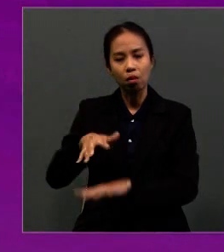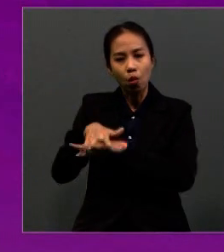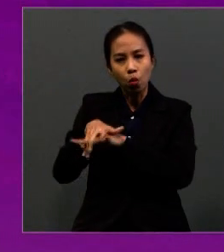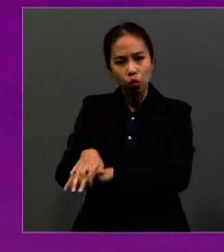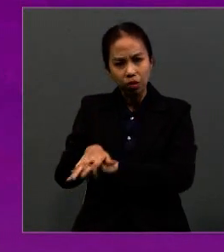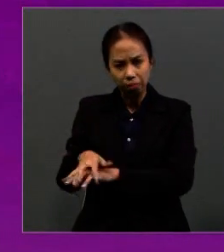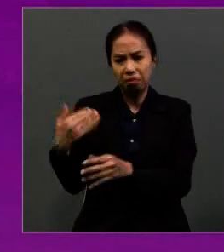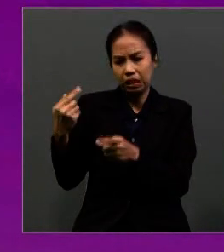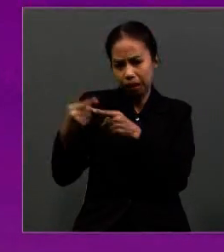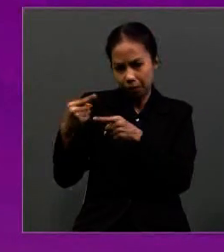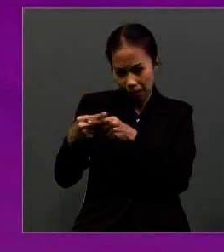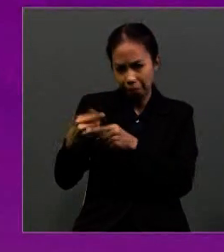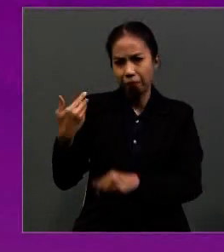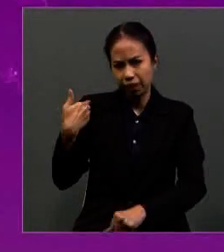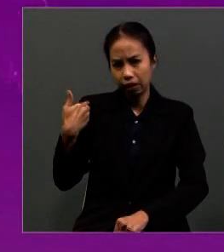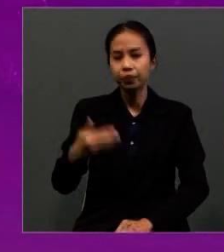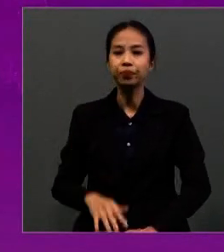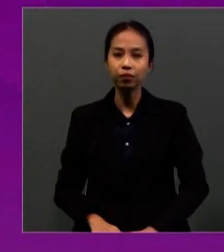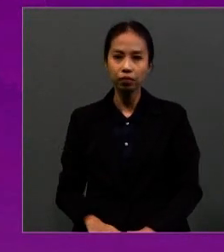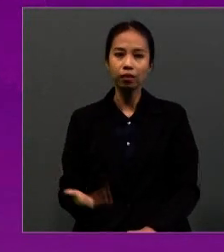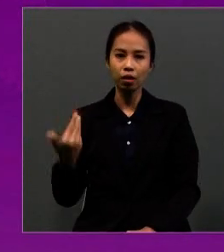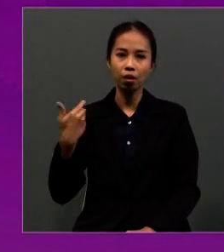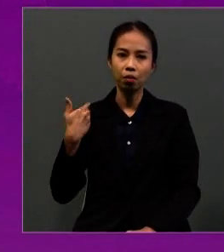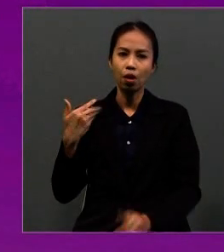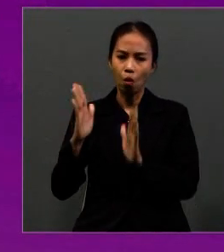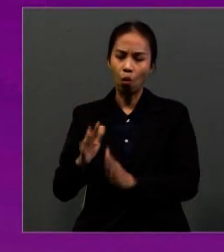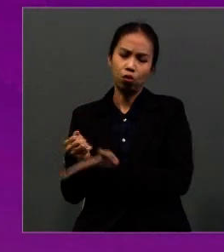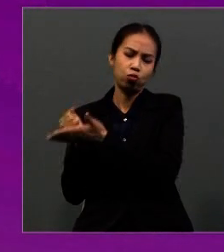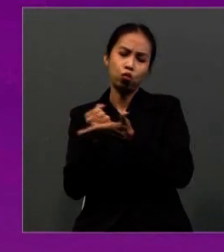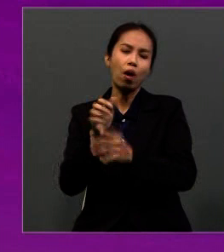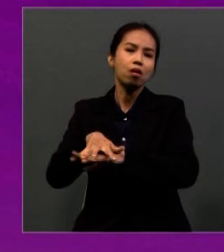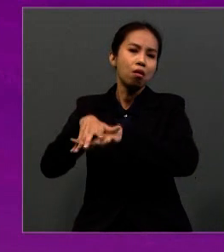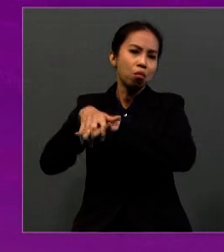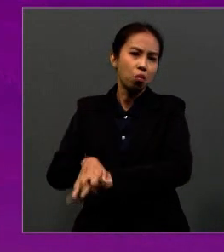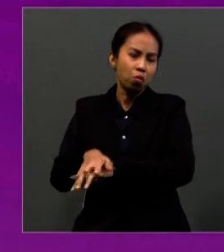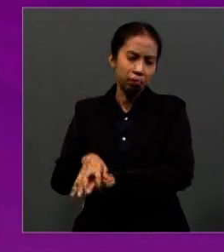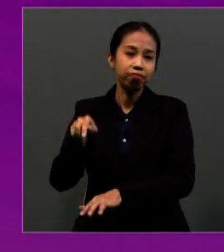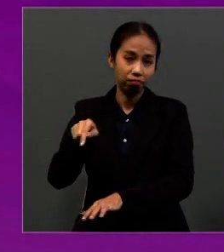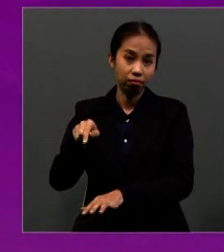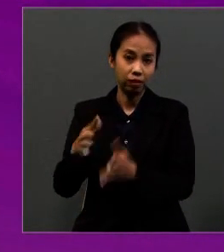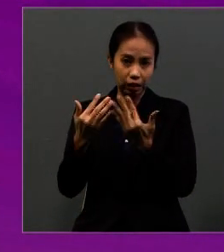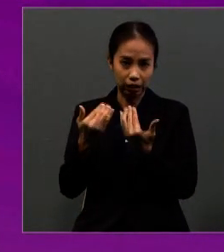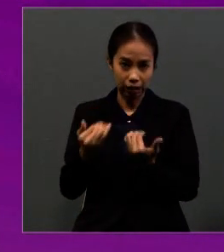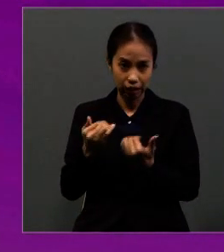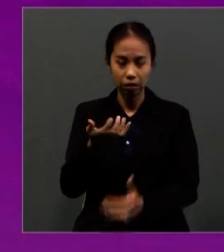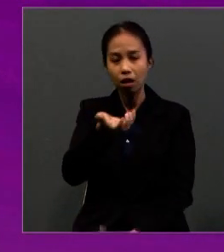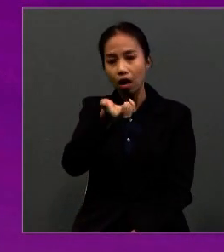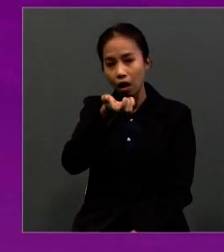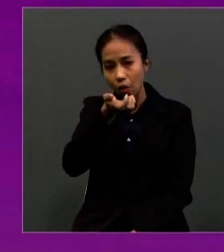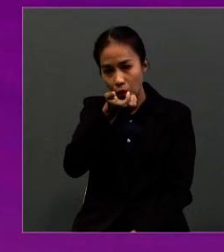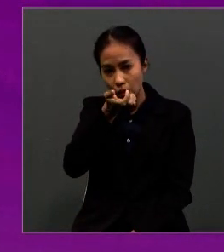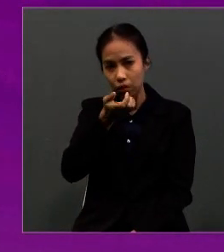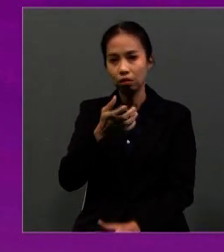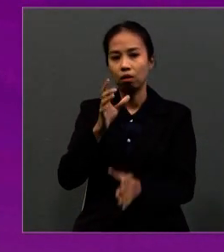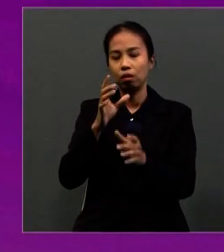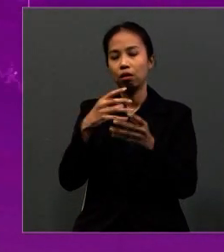เจ็บอีกหลายคนเป็นผู้เสียชีวิตที่บอกไปคือเป็นเจ้าหน้าที่กู้ชีพหญิงเนี่ยนะฮะเมื่อตรวจระดับแอลกอฮอล์ของคนขับรถเทรลเ